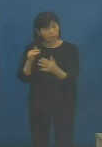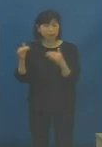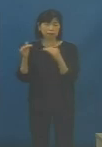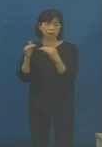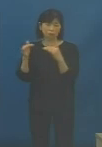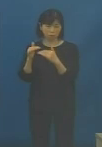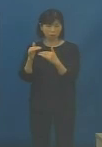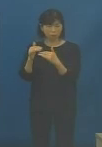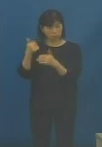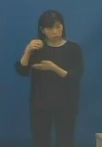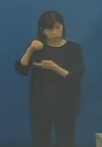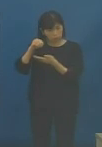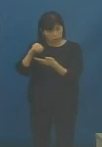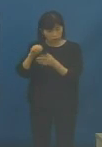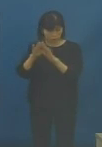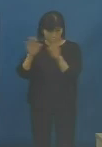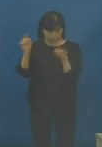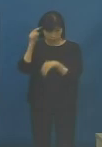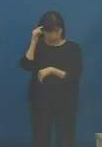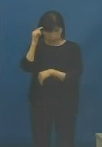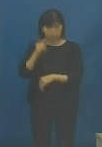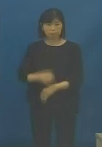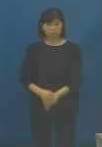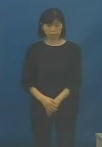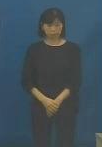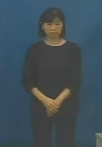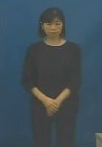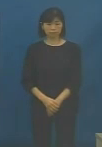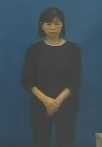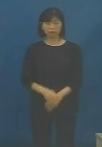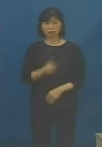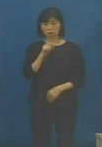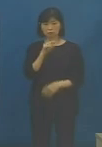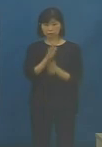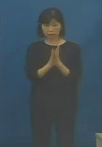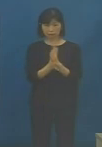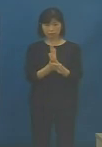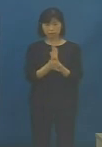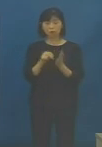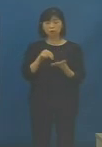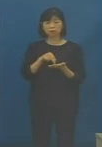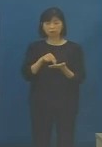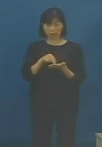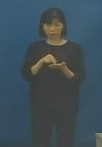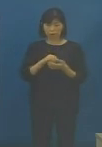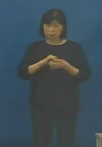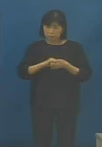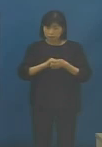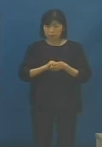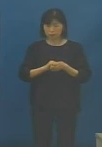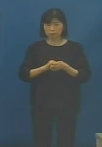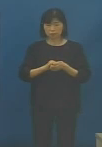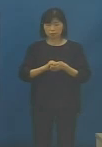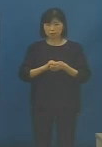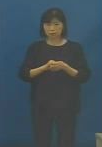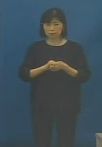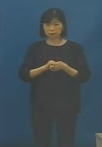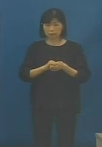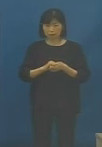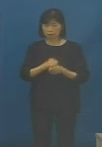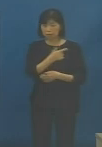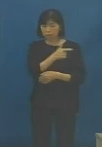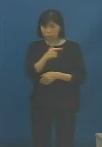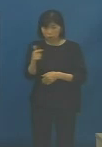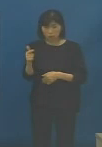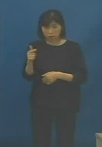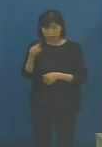を始められたんだろうと思います。まあ、私どもとしてはですね、ぜひ公明正大にさまざま